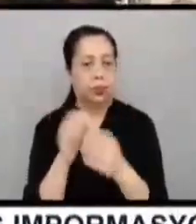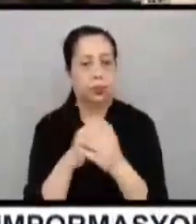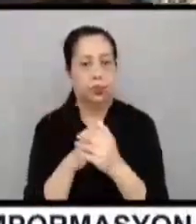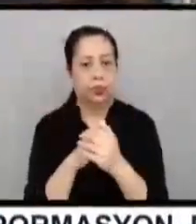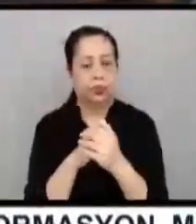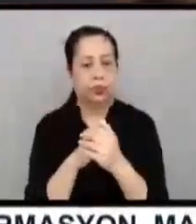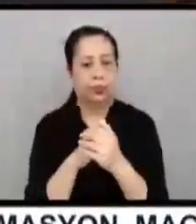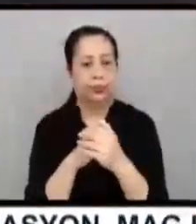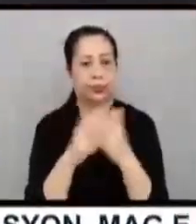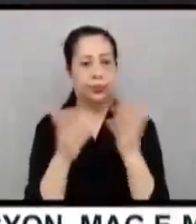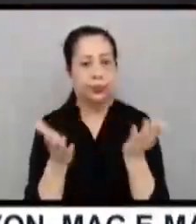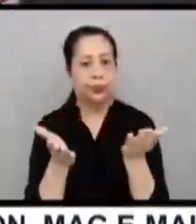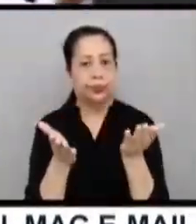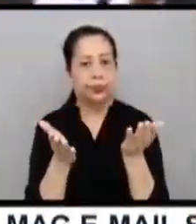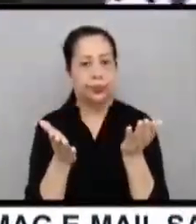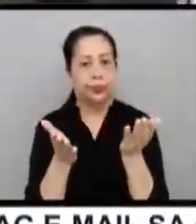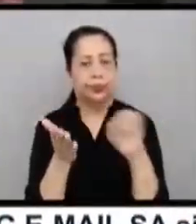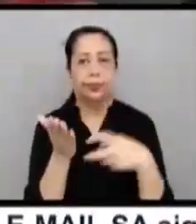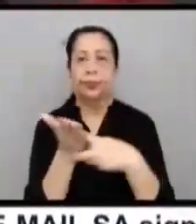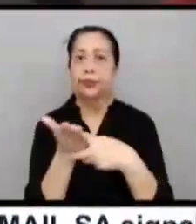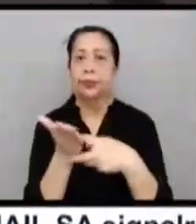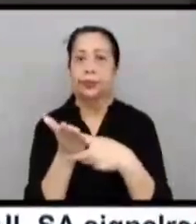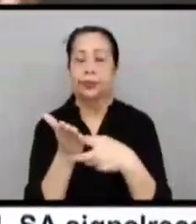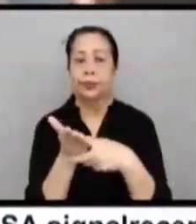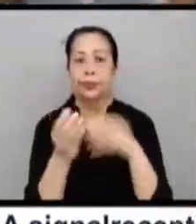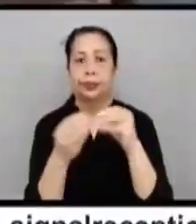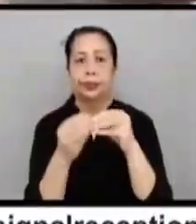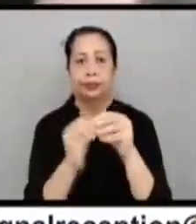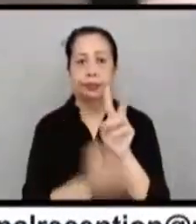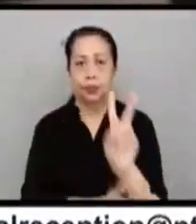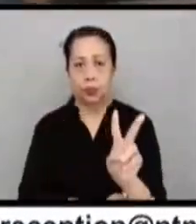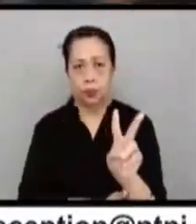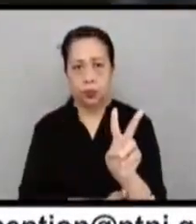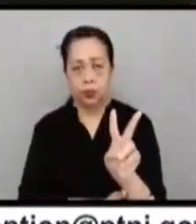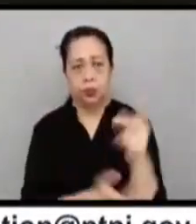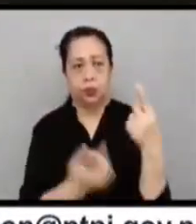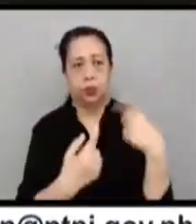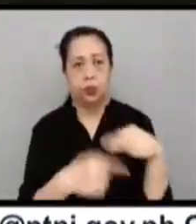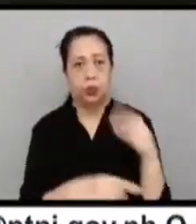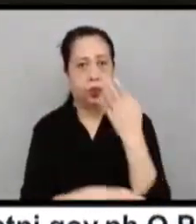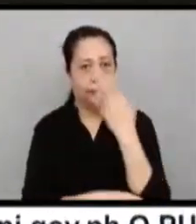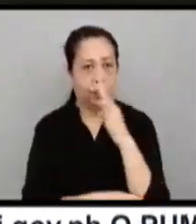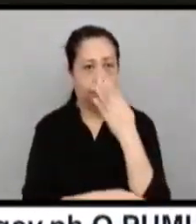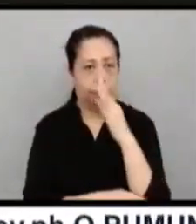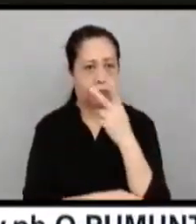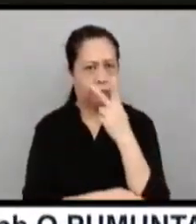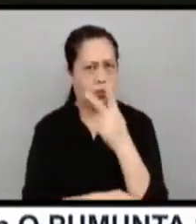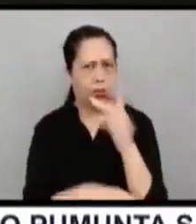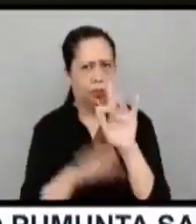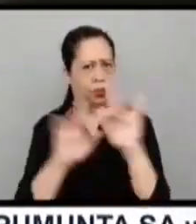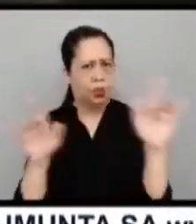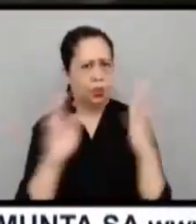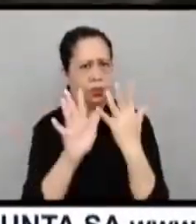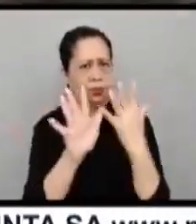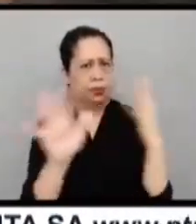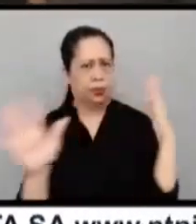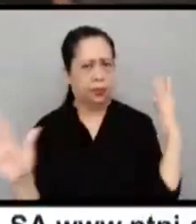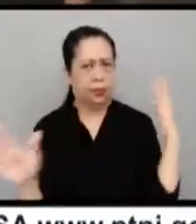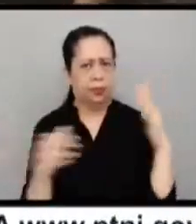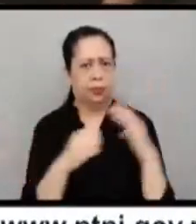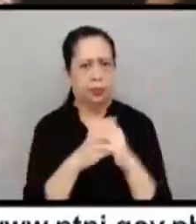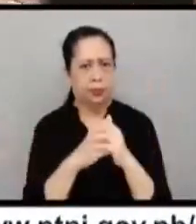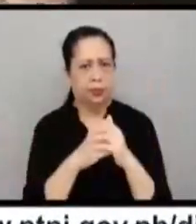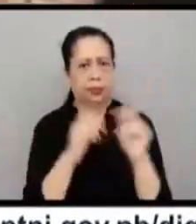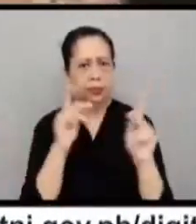ang ticketing booth number 2. Ito ay papunta namang Bicol. Kung makikita nyo, halos wala pang pila. Yung mga tauhan nga nila,